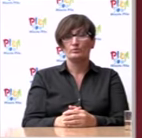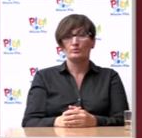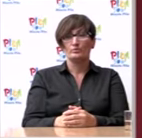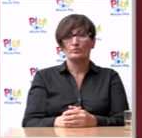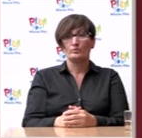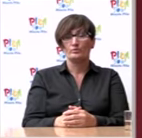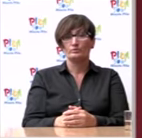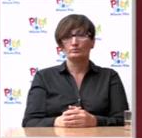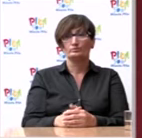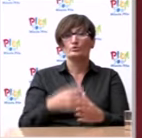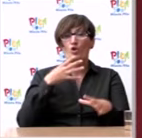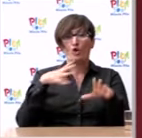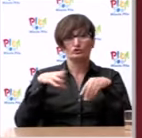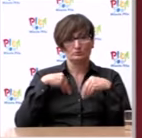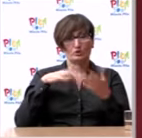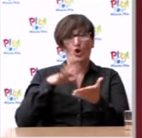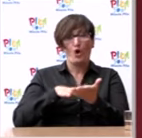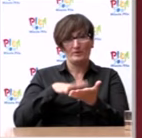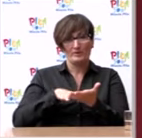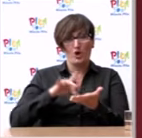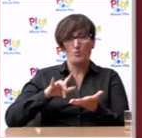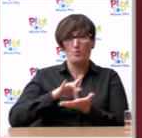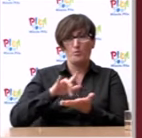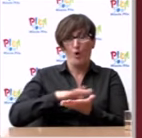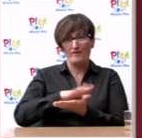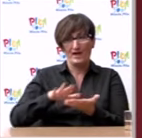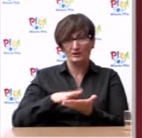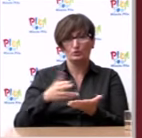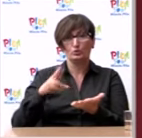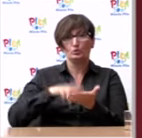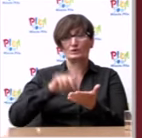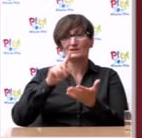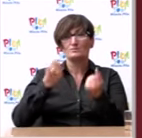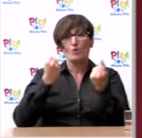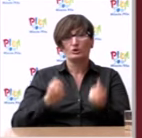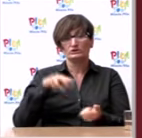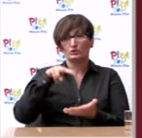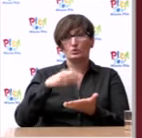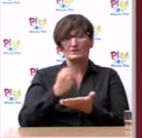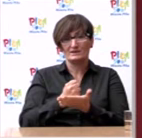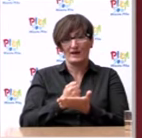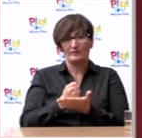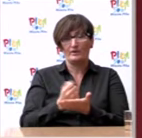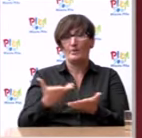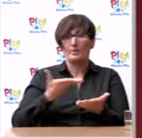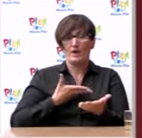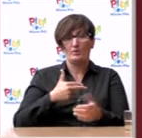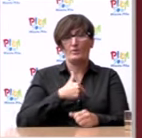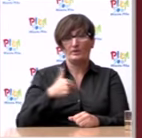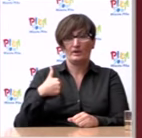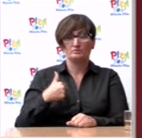uzyskaliśmy opinię powiatu, który z mocy ustawy wyrażał tą opinię i na wszystkie te